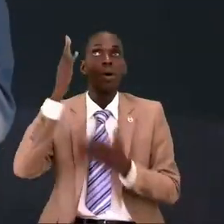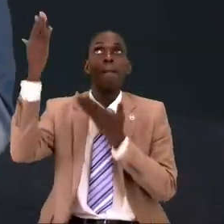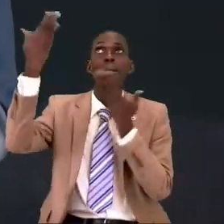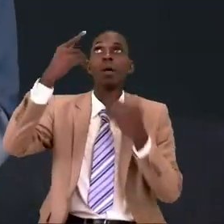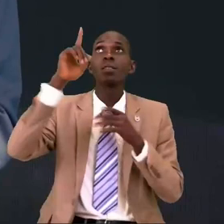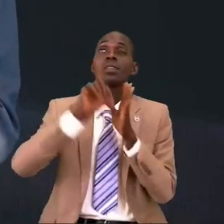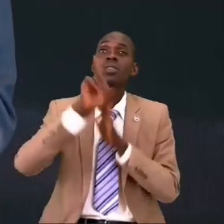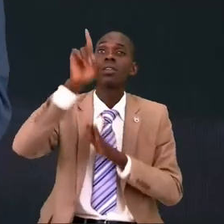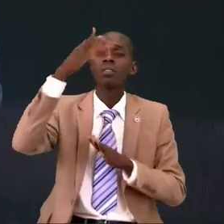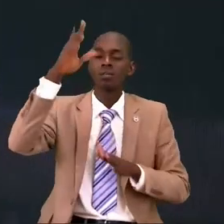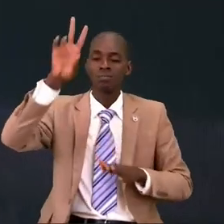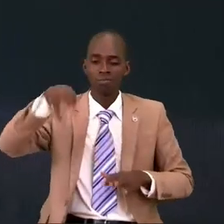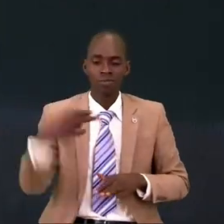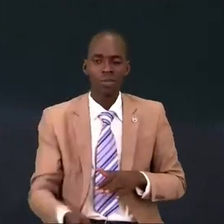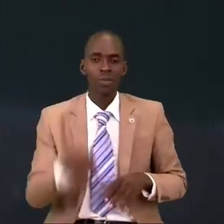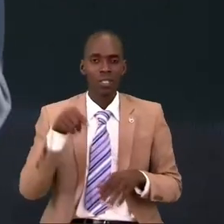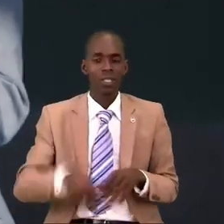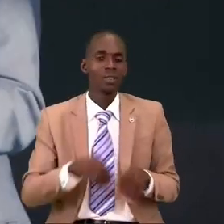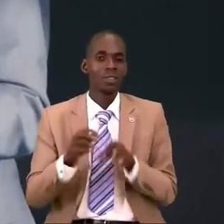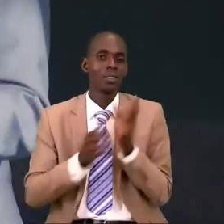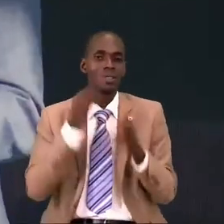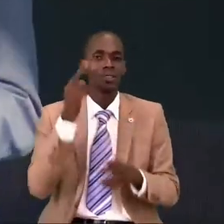Maintenant, voyons 1 Samuel chapitre 17,